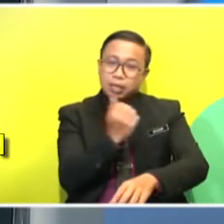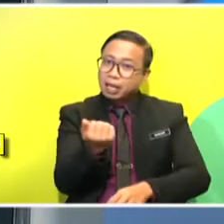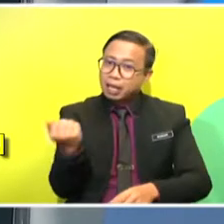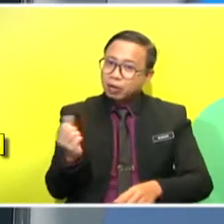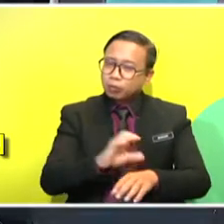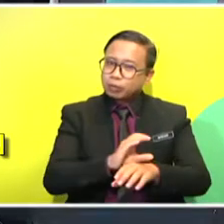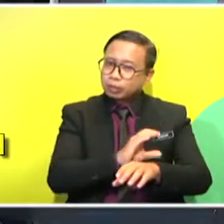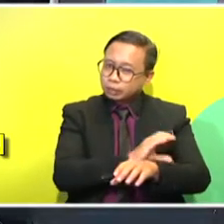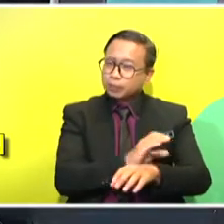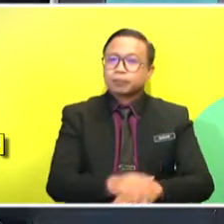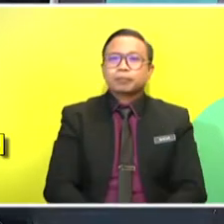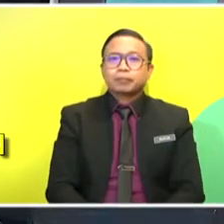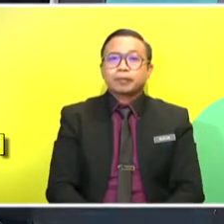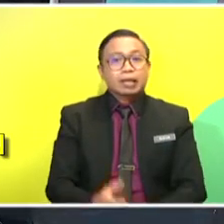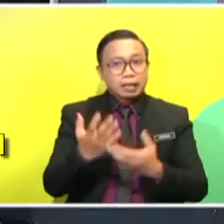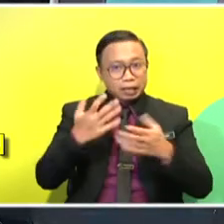cikgu.